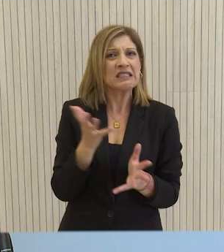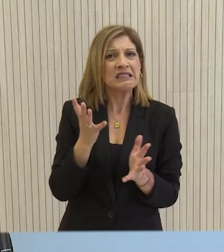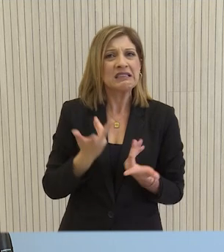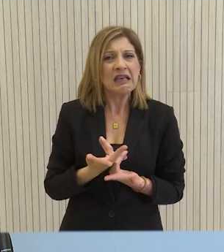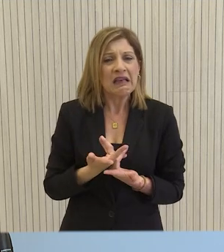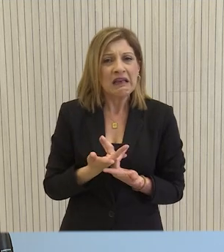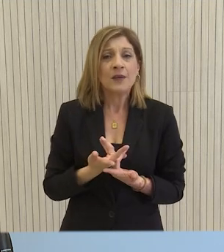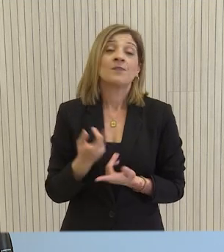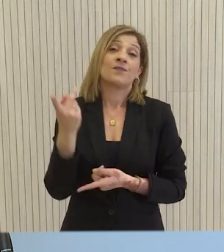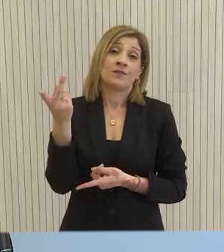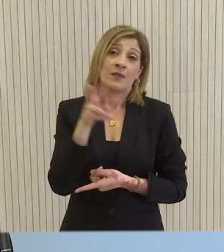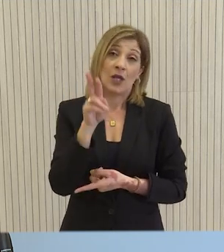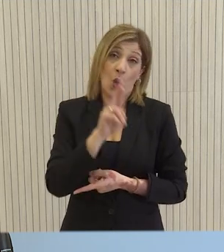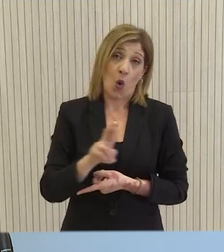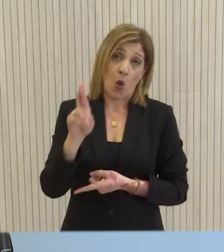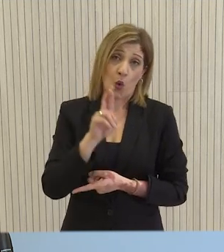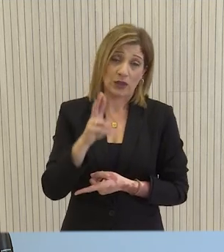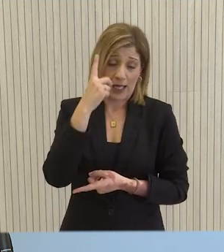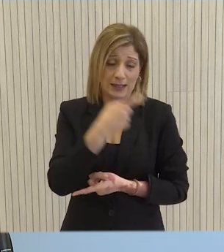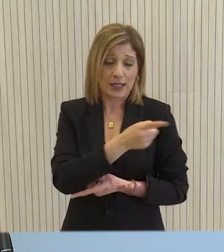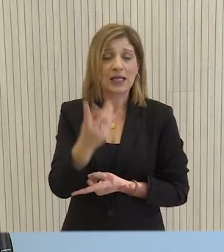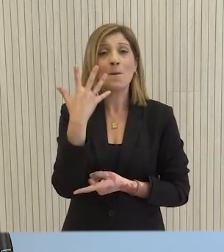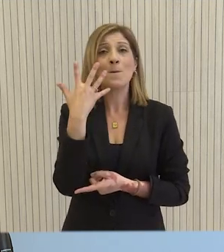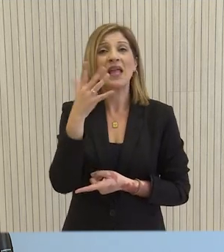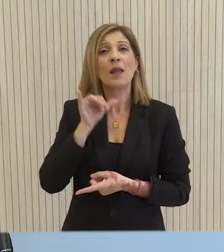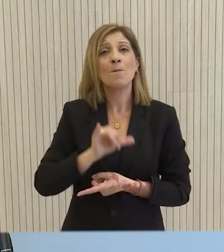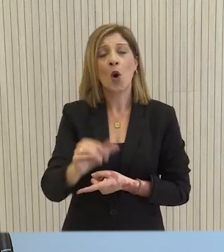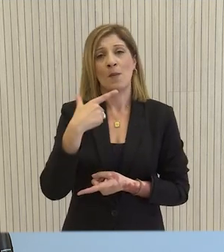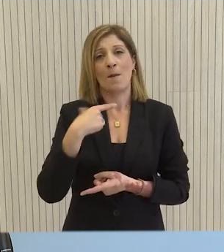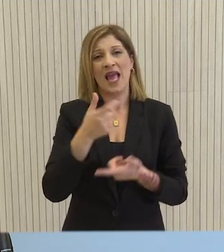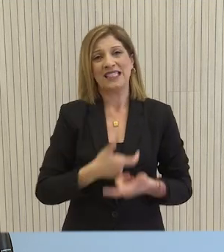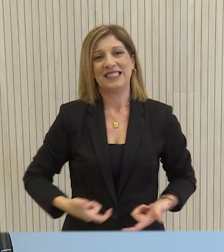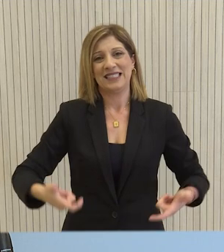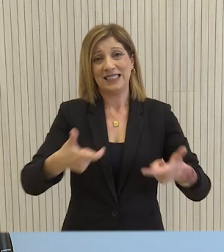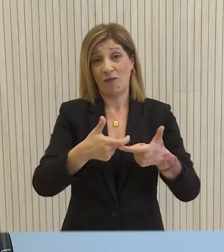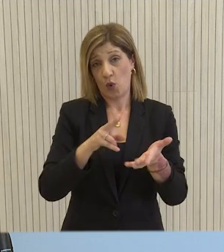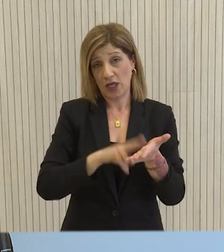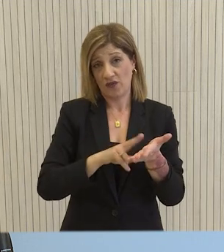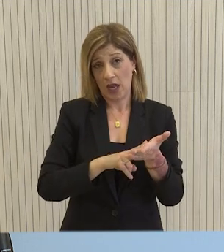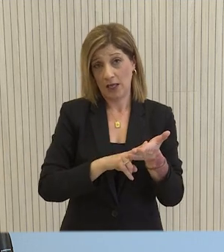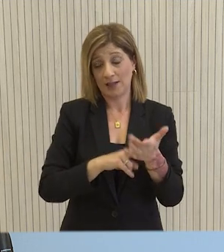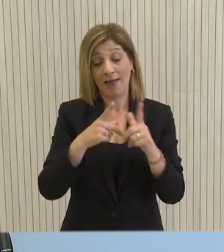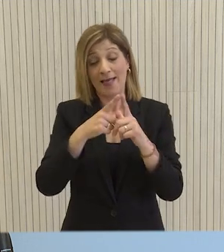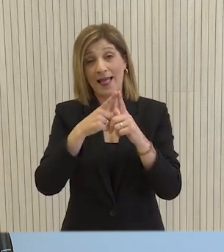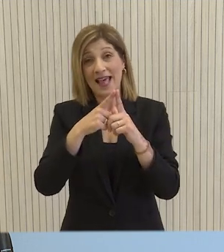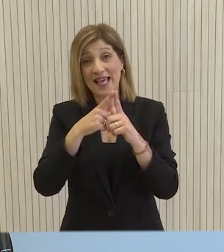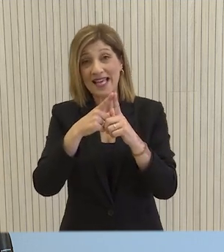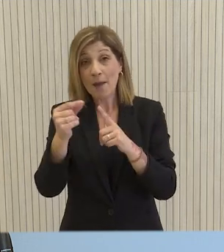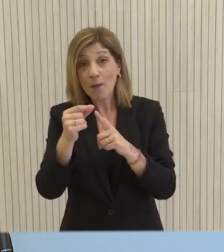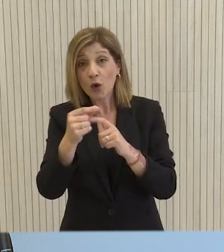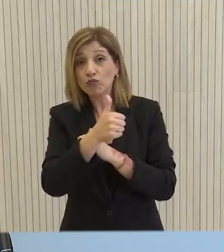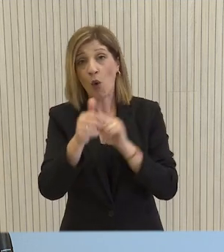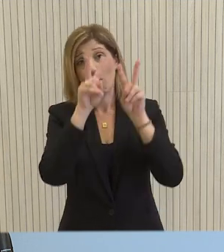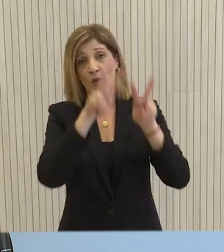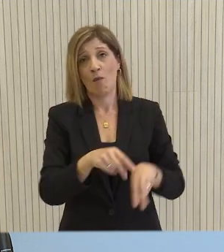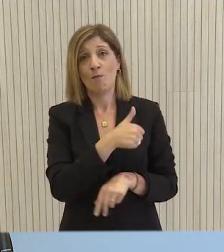Ξέρετε. Επαναλαμβάνω, η Ρωσία είναι ένα από τα 5 μόνιμα μέλη του Συμβουλίου Ασφαλείας. Τα ψηφίσματα του Συμβουλίου Ασφαλείας αλλά και το γεγονός ότι η Κυπριακή Δημοκρατία είναι το μόνο αναγνωρισμένο